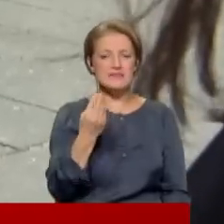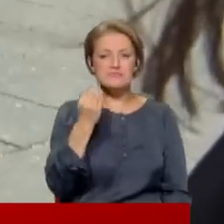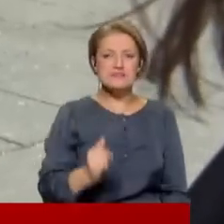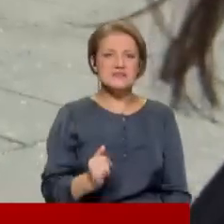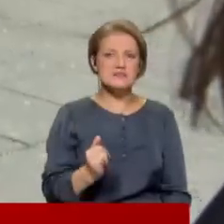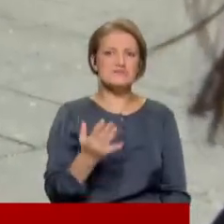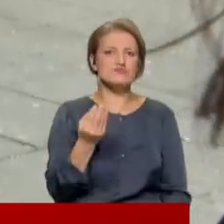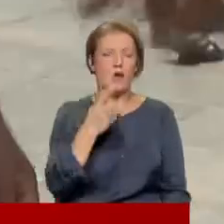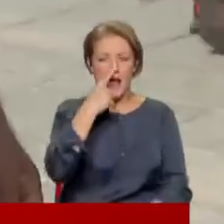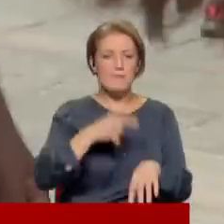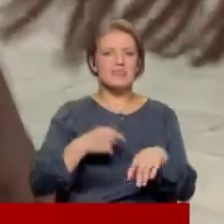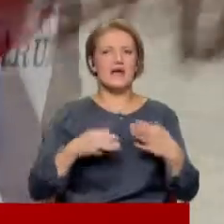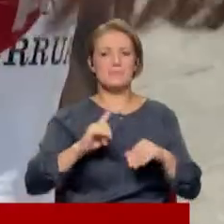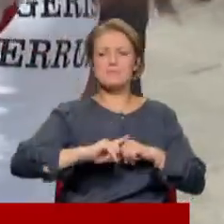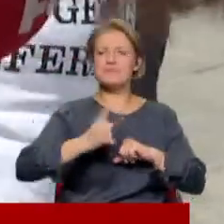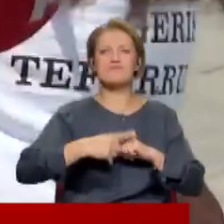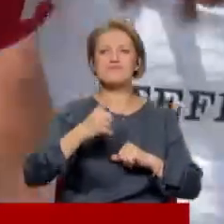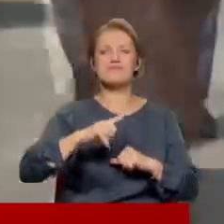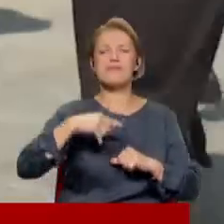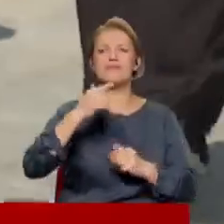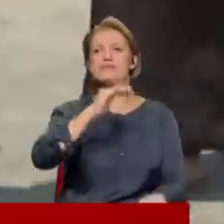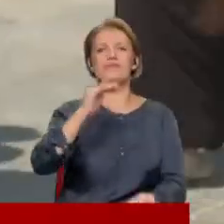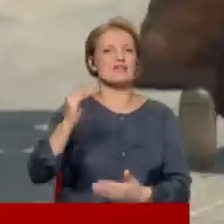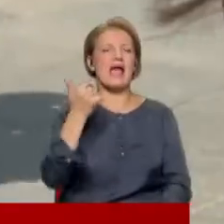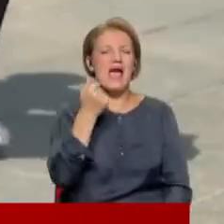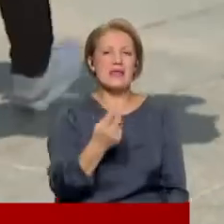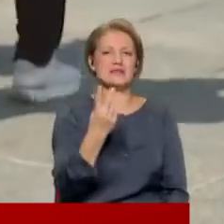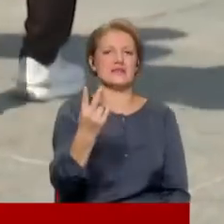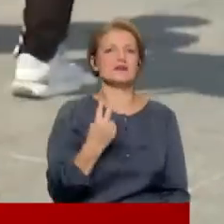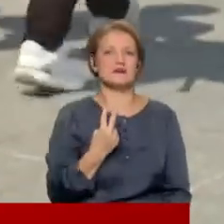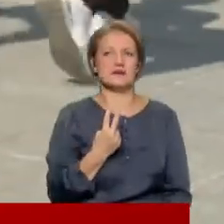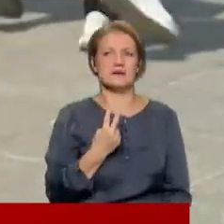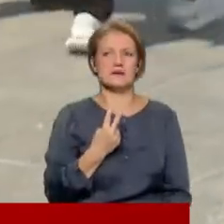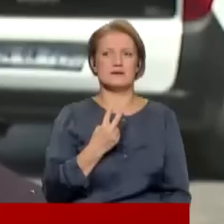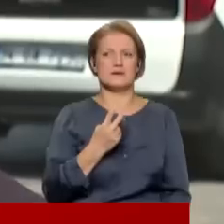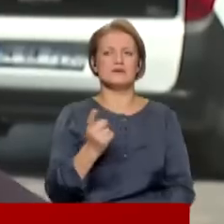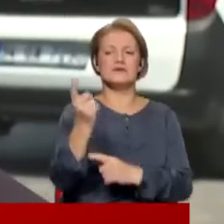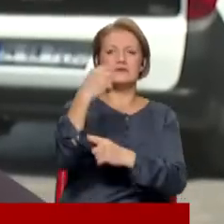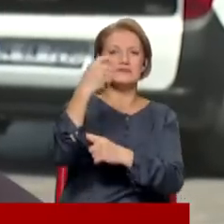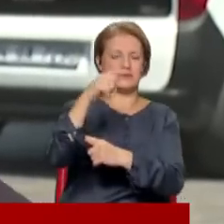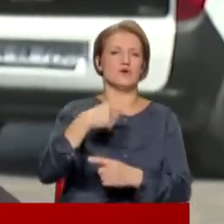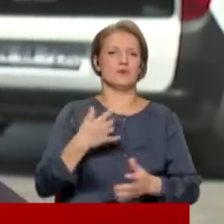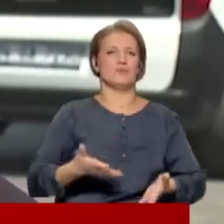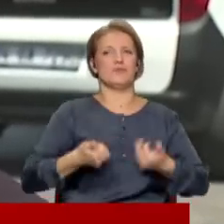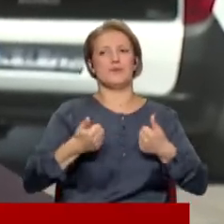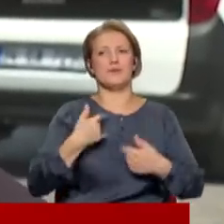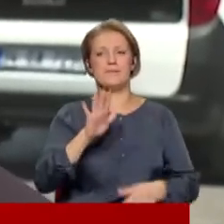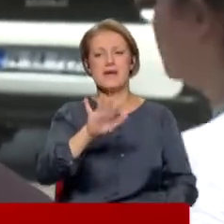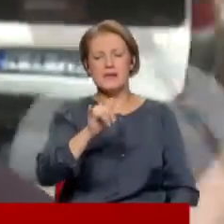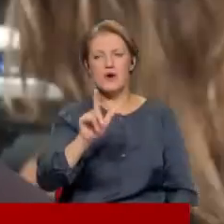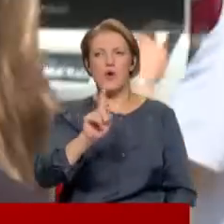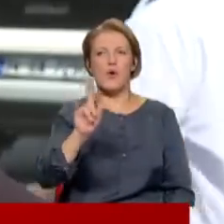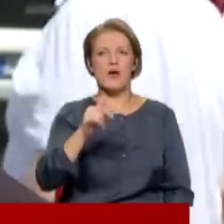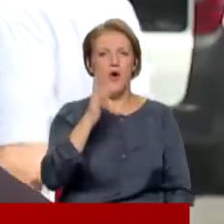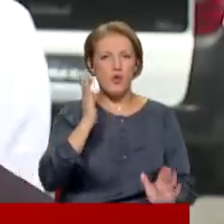mi çok da emin değilim. Haftada kaç damacana içiyordun? En az 2 içiyorduk. Arıtmayla kurtulduk. Marketten aldığımız 5 litrelik, 10